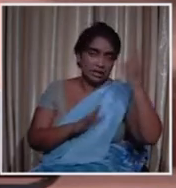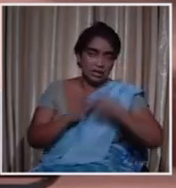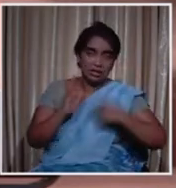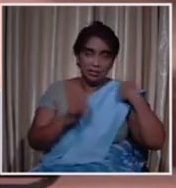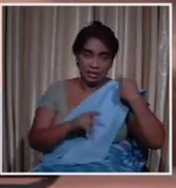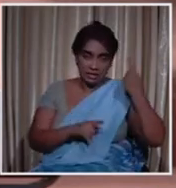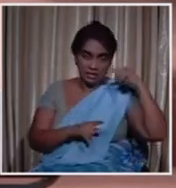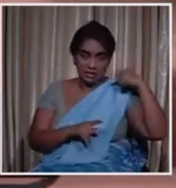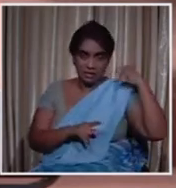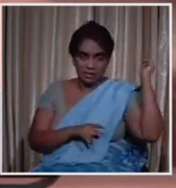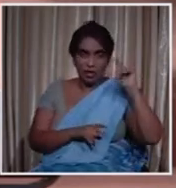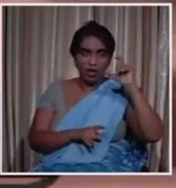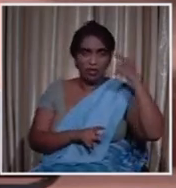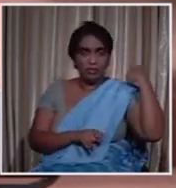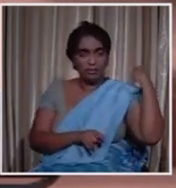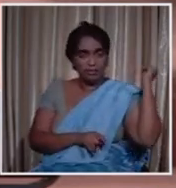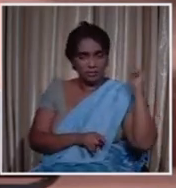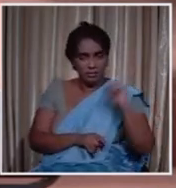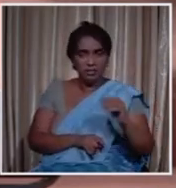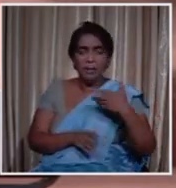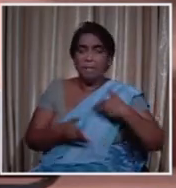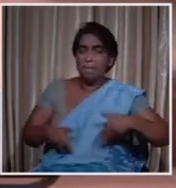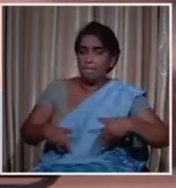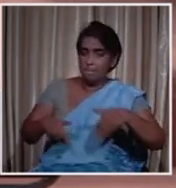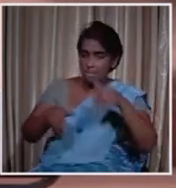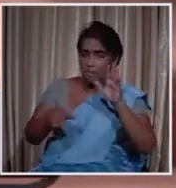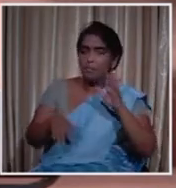வரும் வரையும் வீதிகளெல்லாம் திருவிழாக்கள் போல